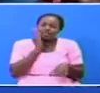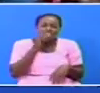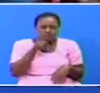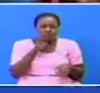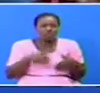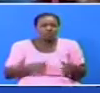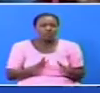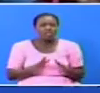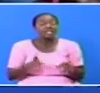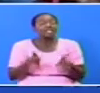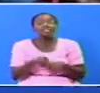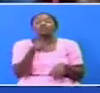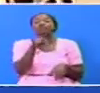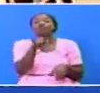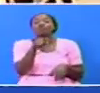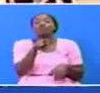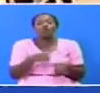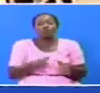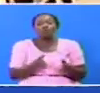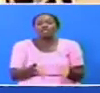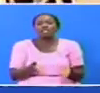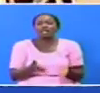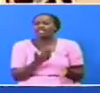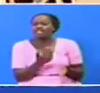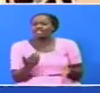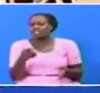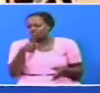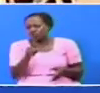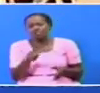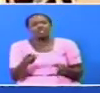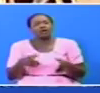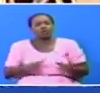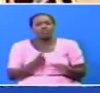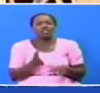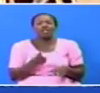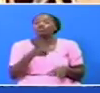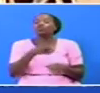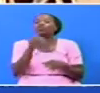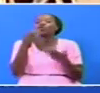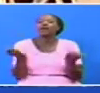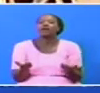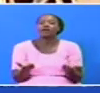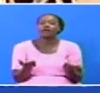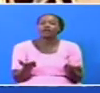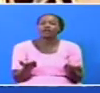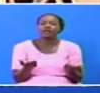amezaliwa, na wewe ukazaliwa pale, na watoto yako wakazaliwa pale, kwani wewe utaenda wapi?